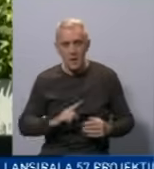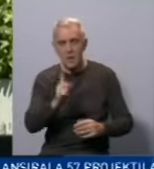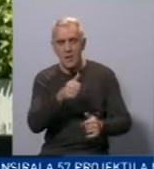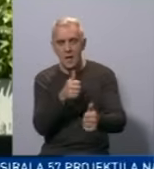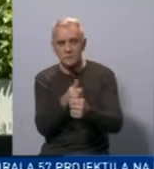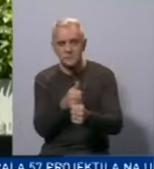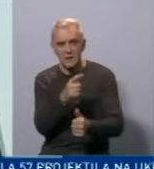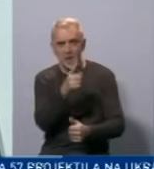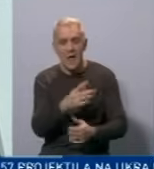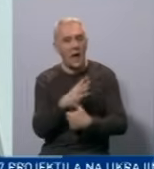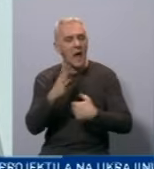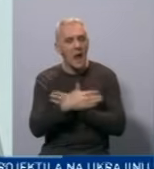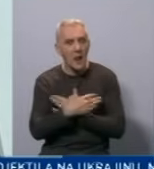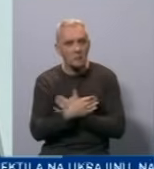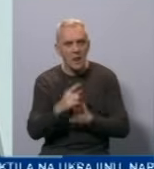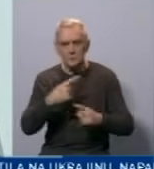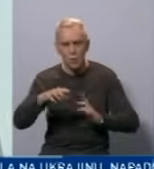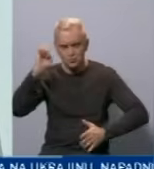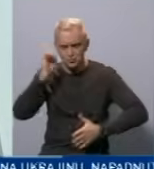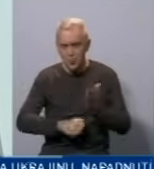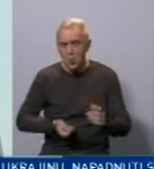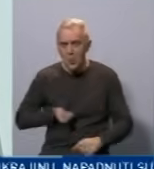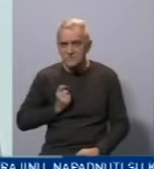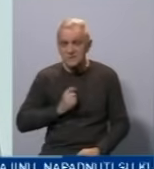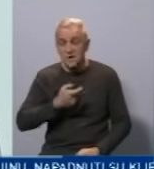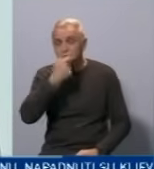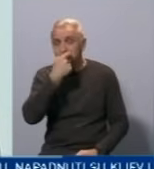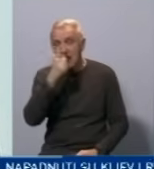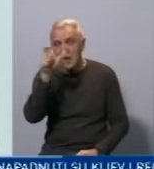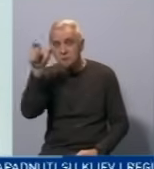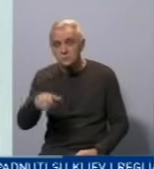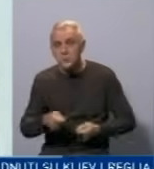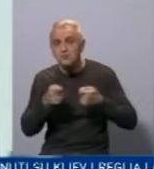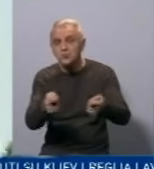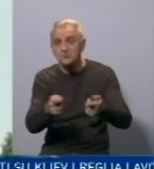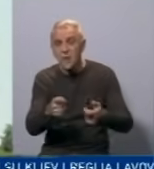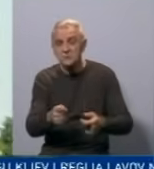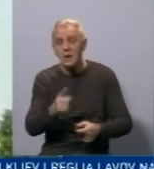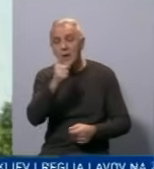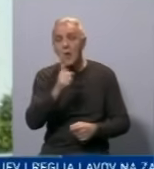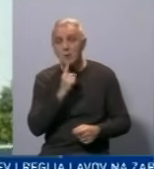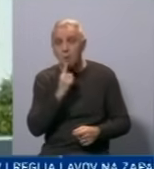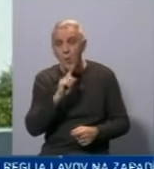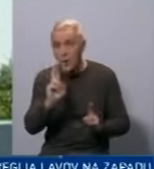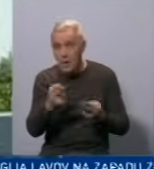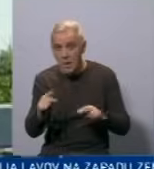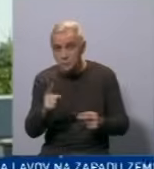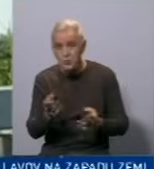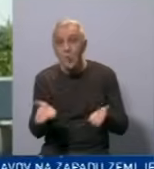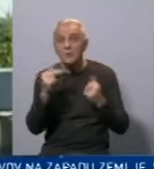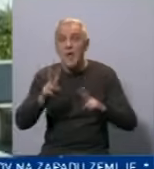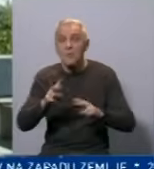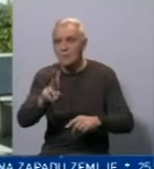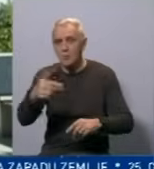primjer Albanije u smislu stroge inspekcije sudija i tužilaca te udaljavanja s posla onih koji ne mogu objasniti porijeklo